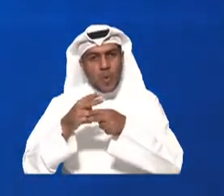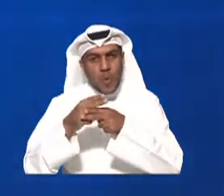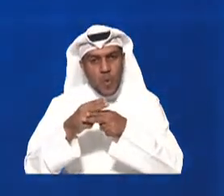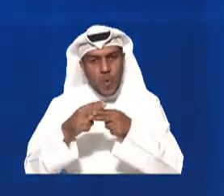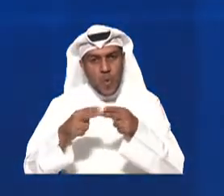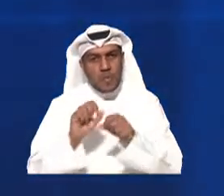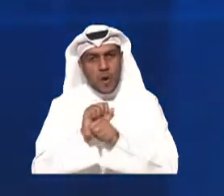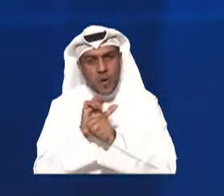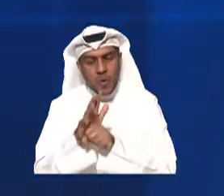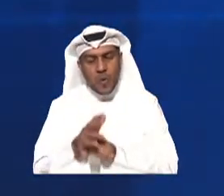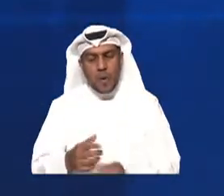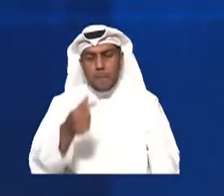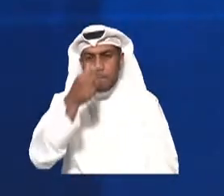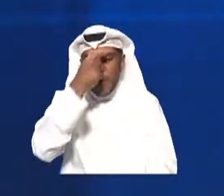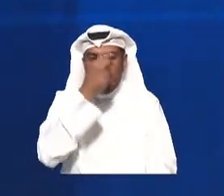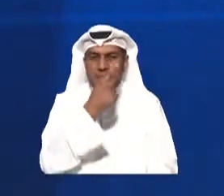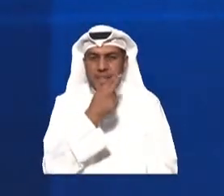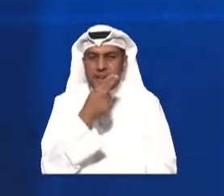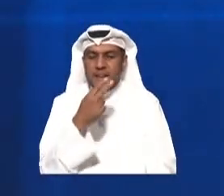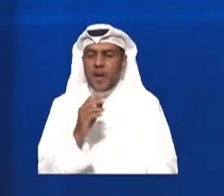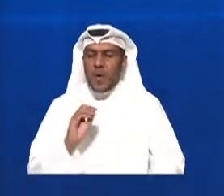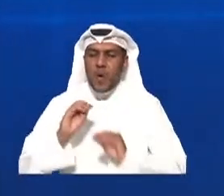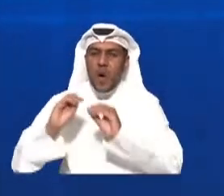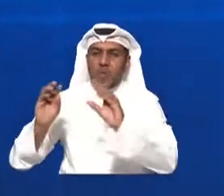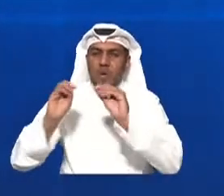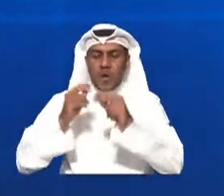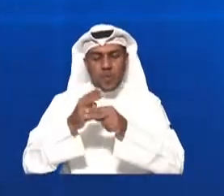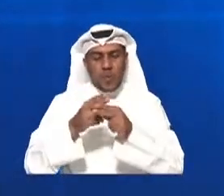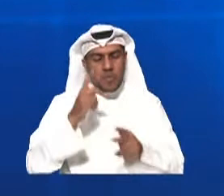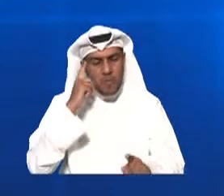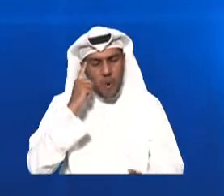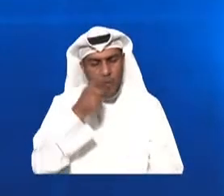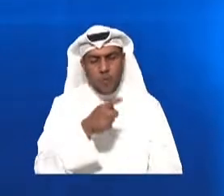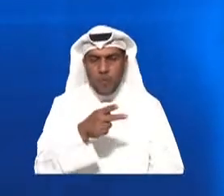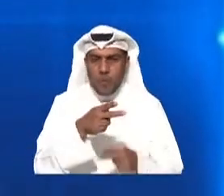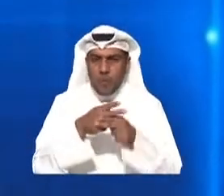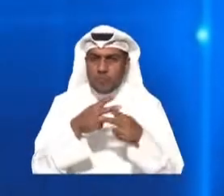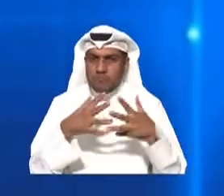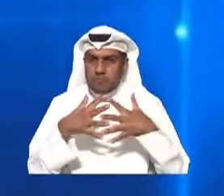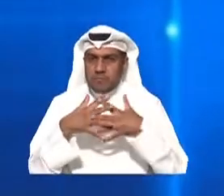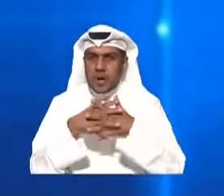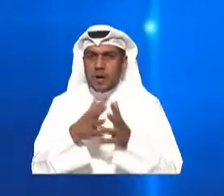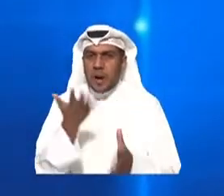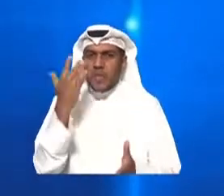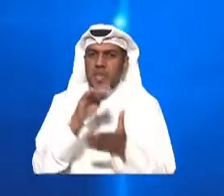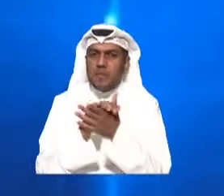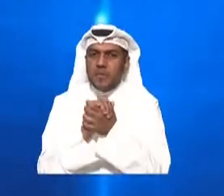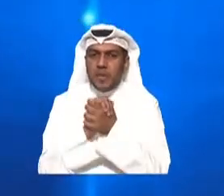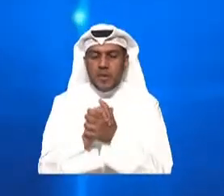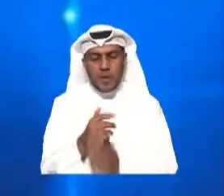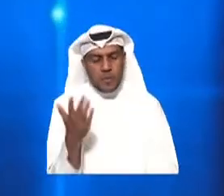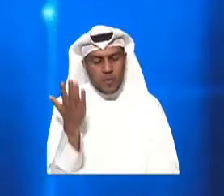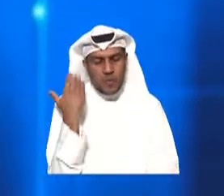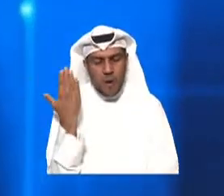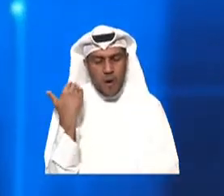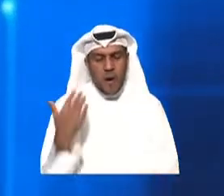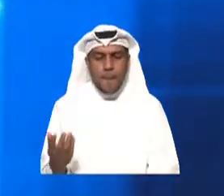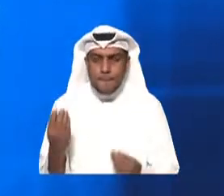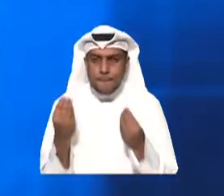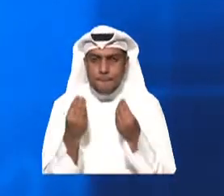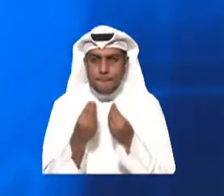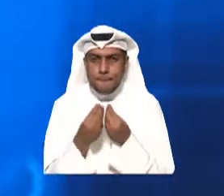الإغاثية الطارئة، مضيفا أن هذا الموقف الداعم يعكس عمق الصداقة والعلاقات التاريخية الوثيقة بين